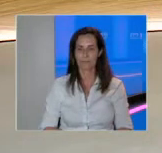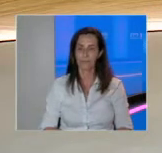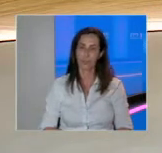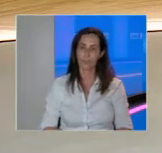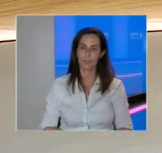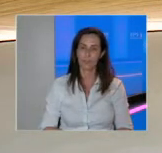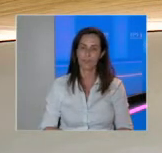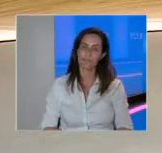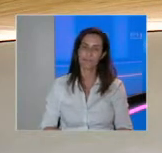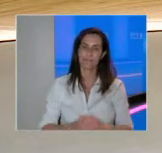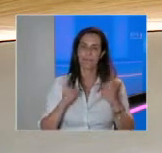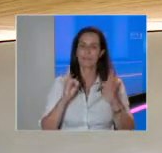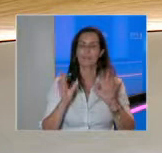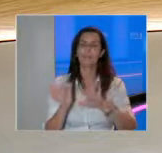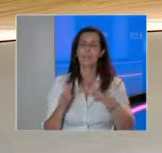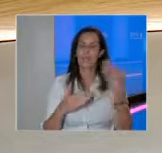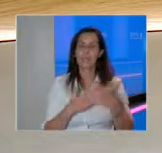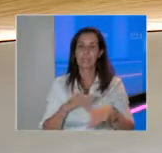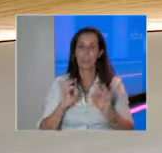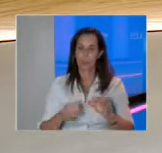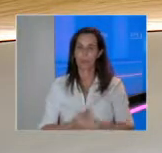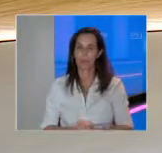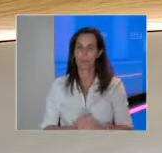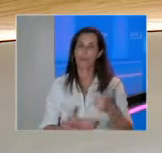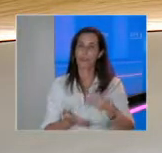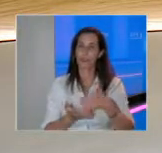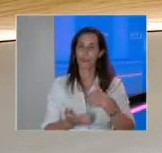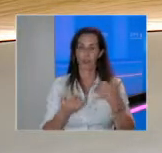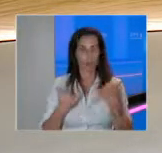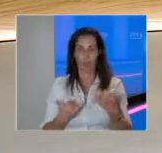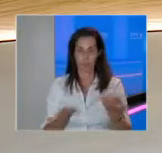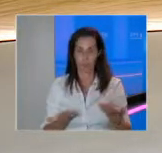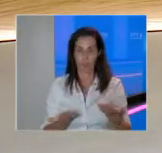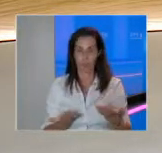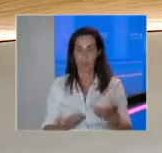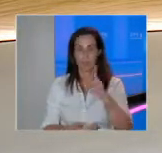טוב, נותק. אבל סיימנו, באמת, כי אנחנו רוצים